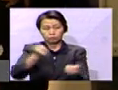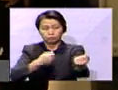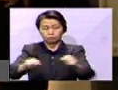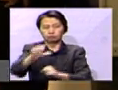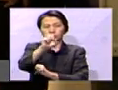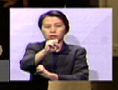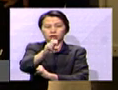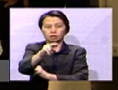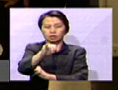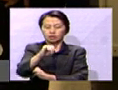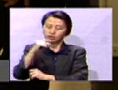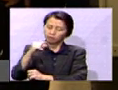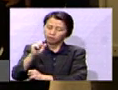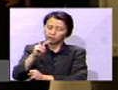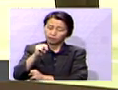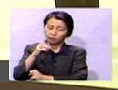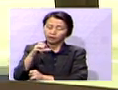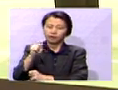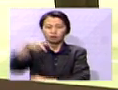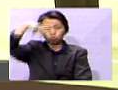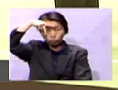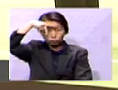seni ganda putra.